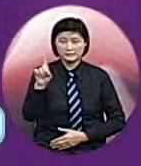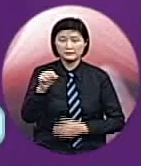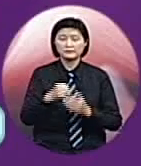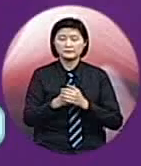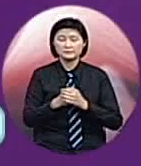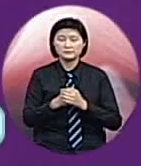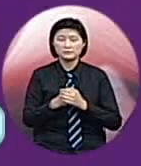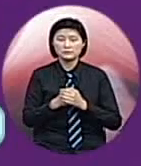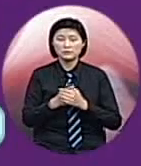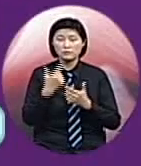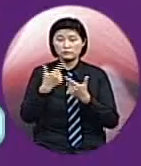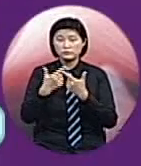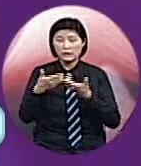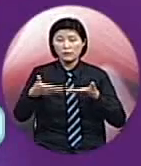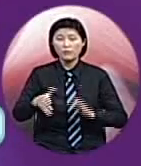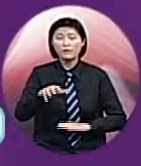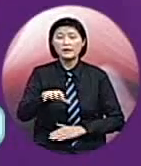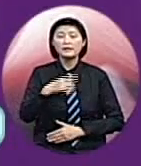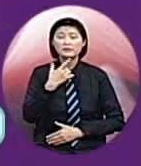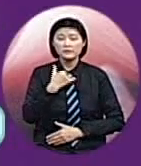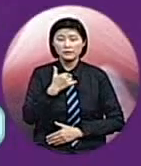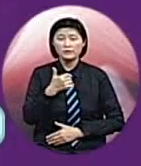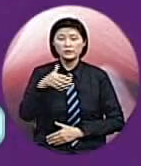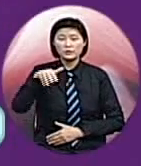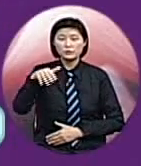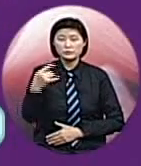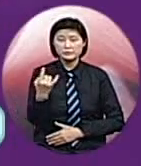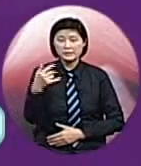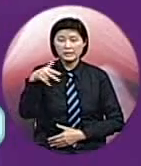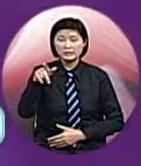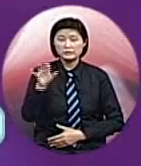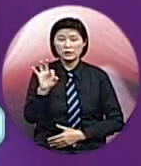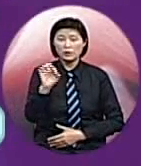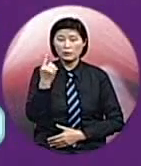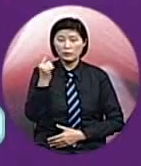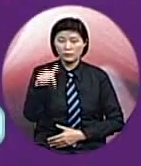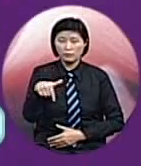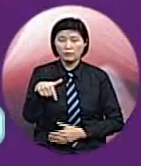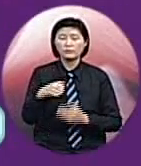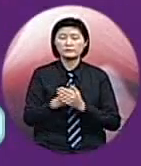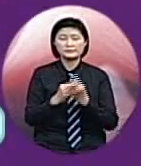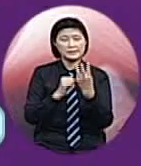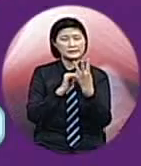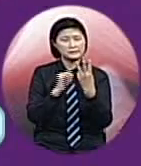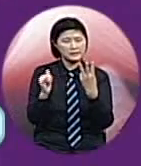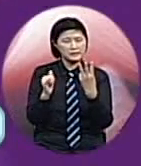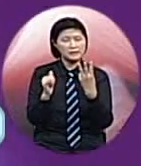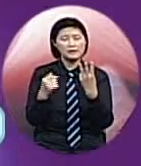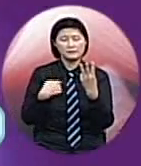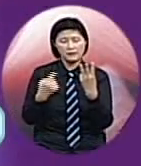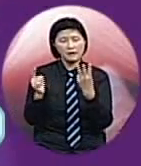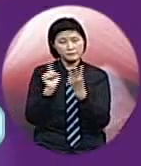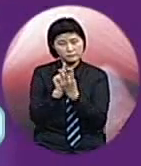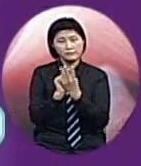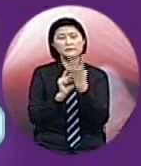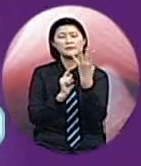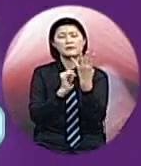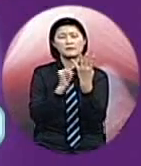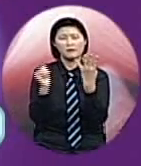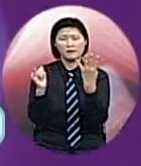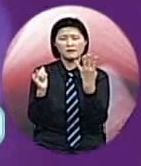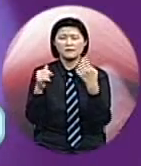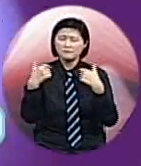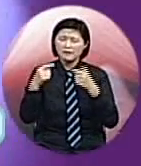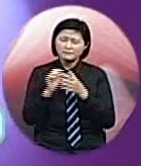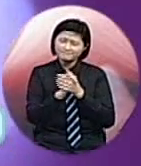그리고 부산인 고향인 애가 최정옥이라고 있거든요. 예. 우리 서희 너희는 거의